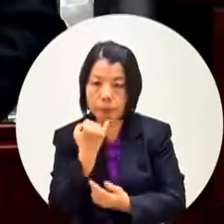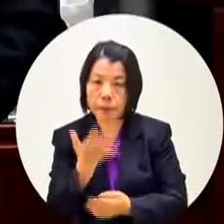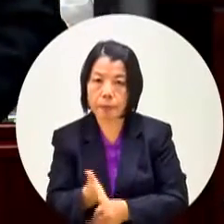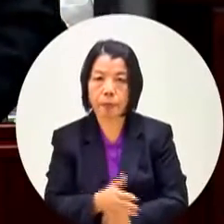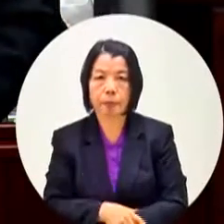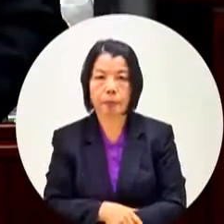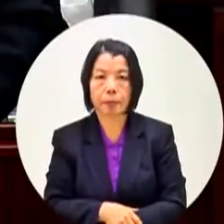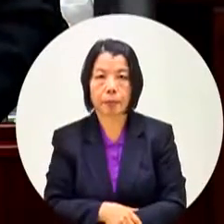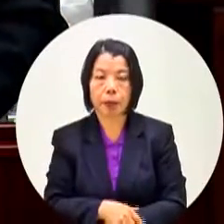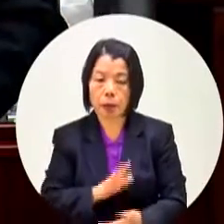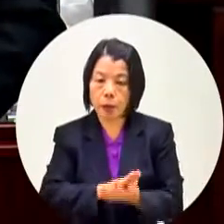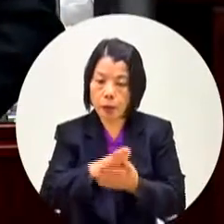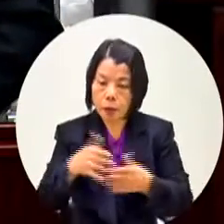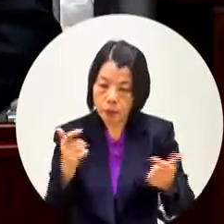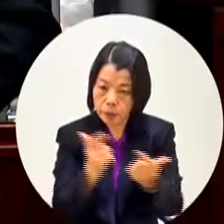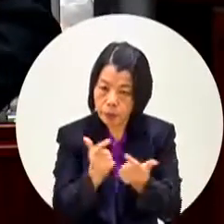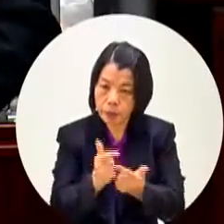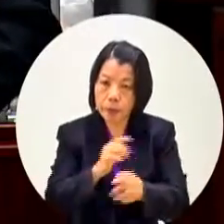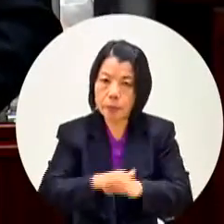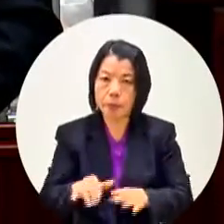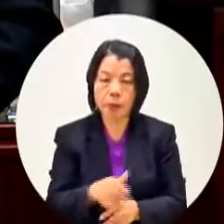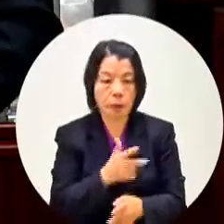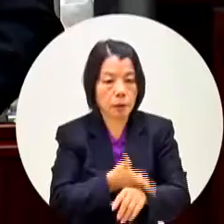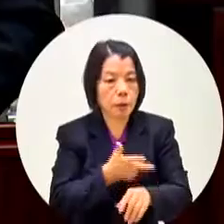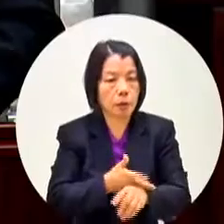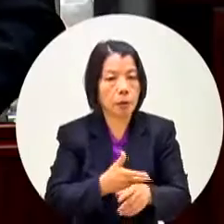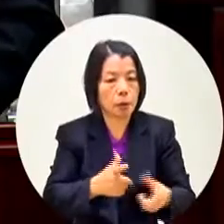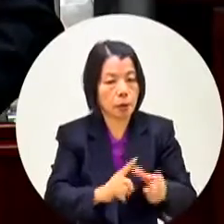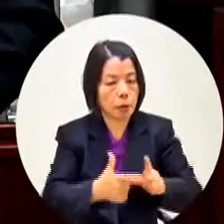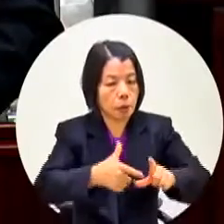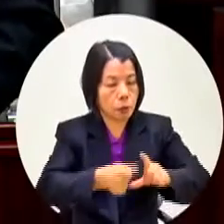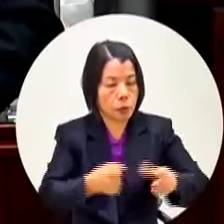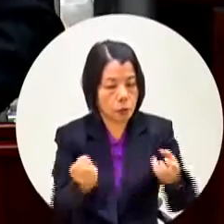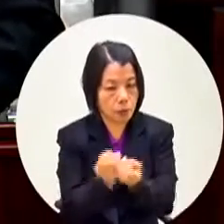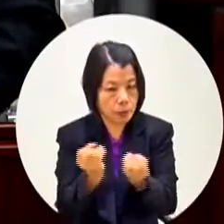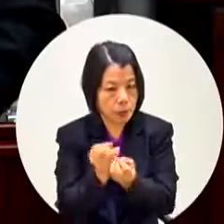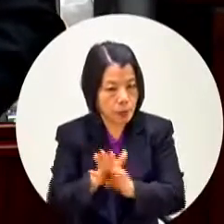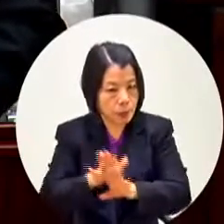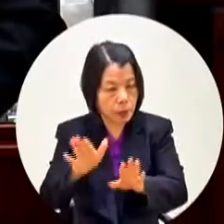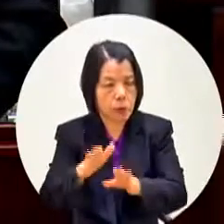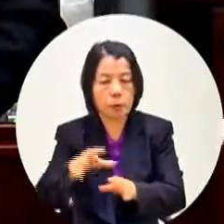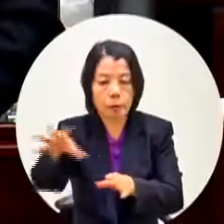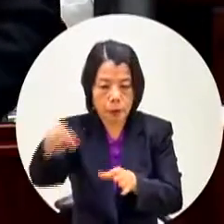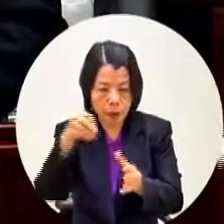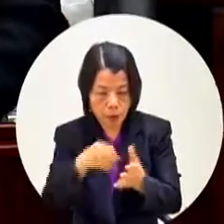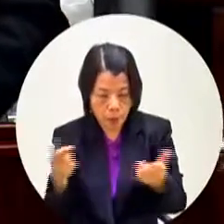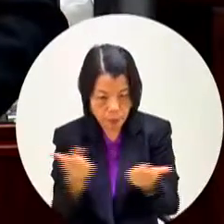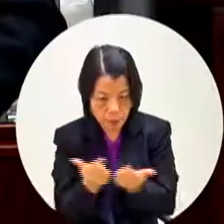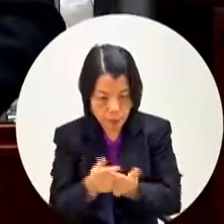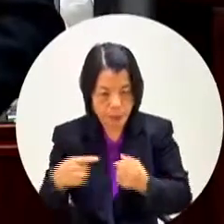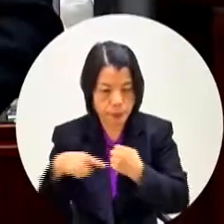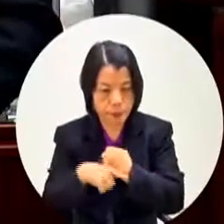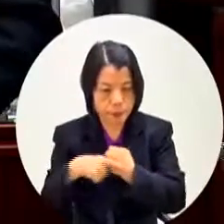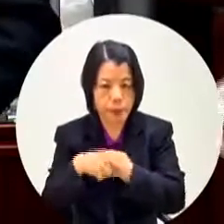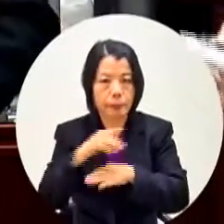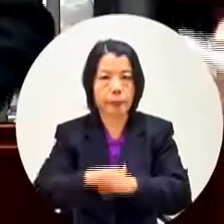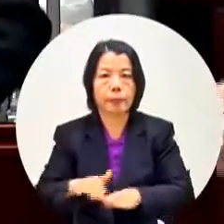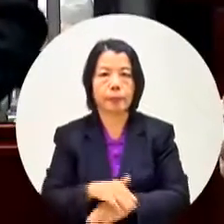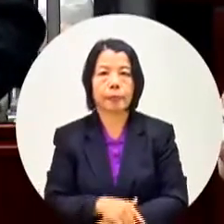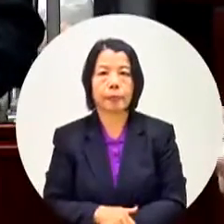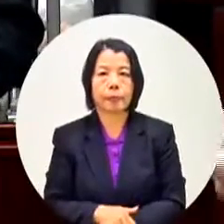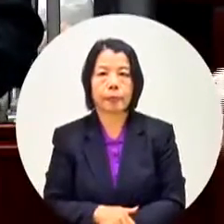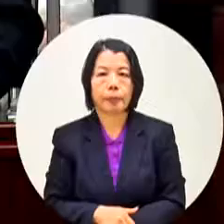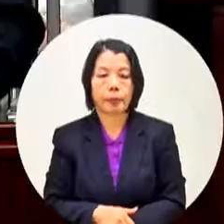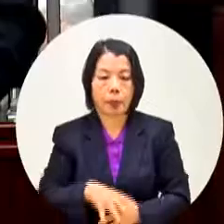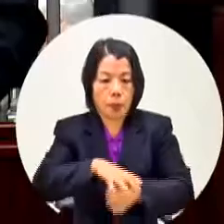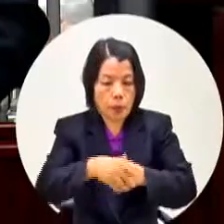目前 那本席的希望是针对高雄那个交流道跟高雄新市镇特定计划区两个区，